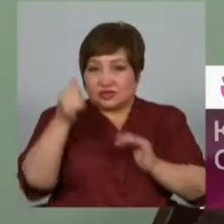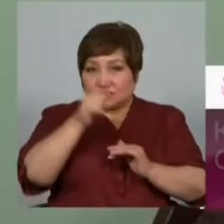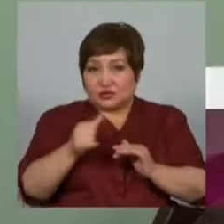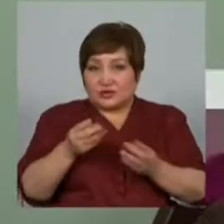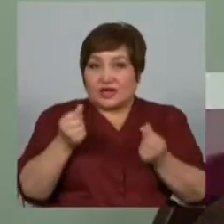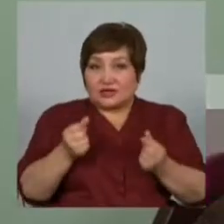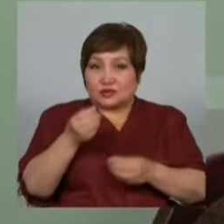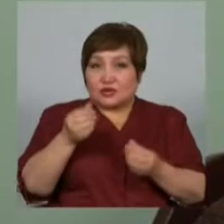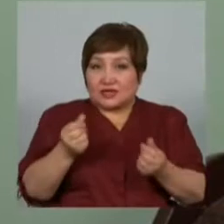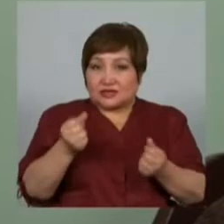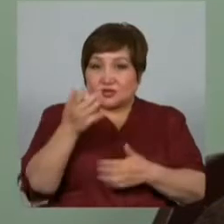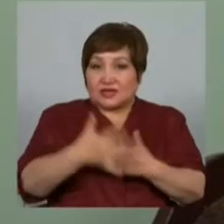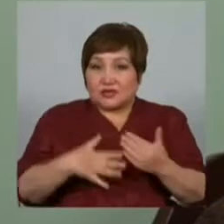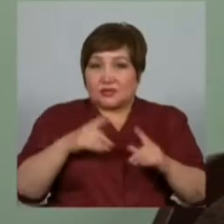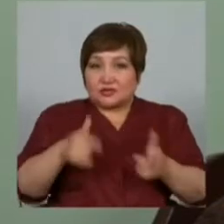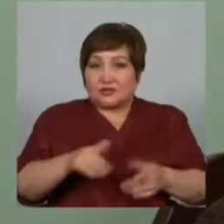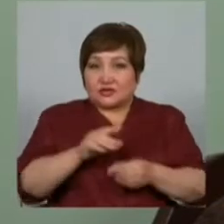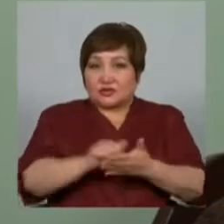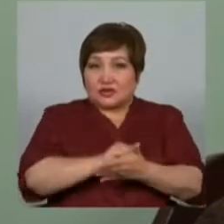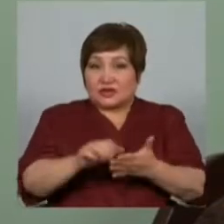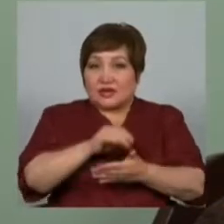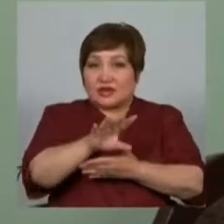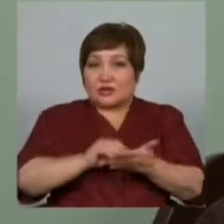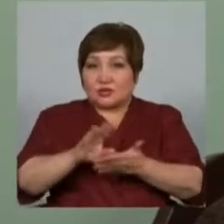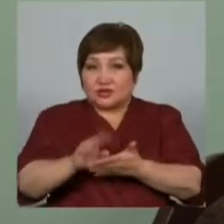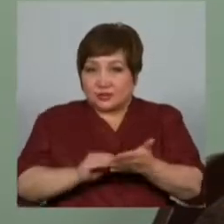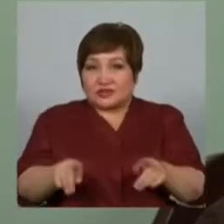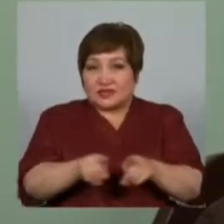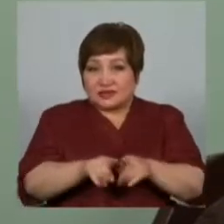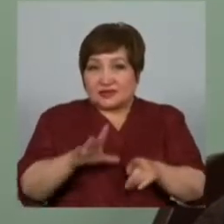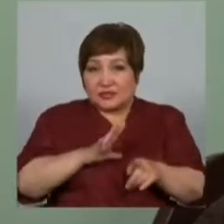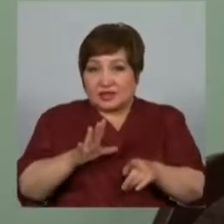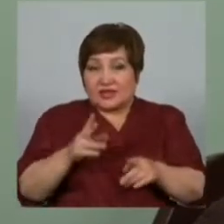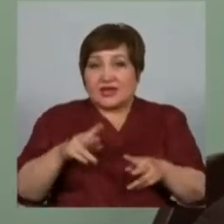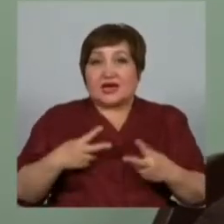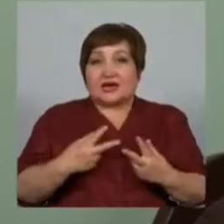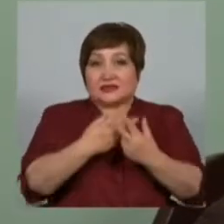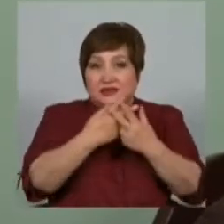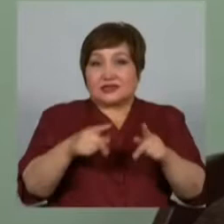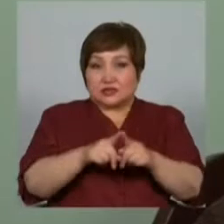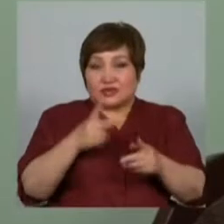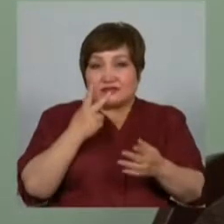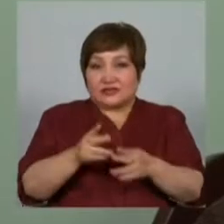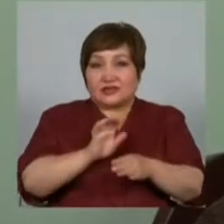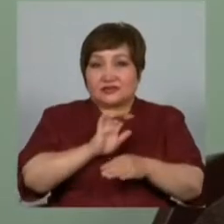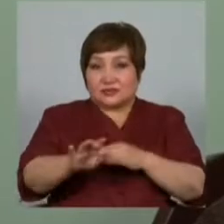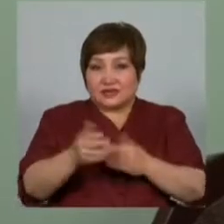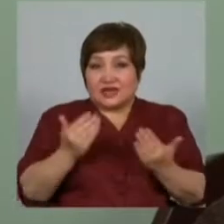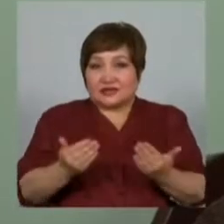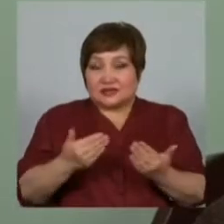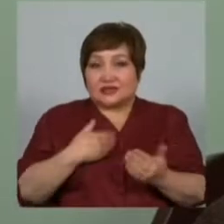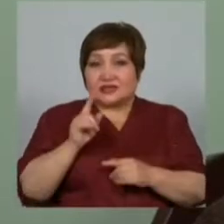орталығына бізге келген құжаттардың барлығы көшірме түрінде келген және көшірме түрінде Астанаға жіберіліп отырған. Біздің қазір ол қыздың